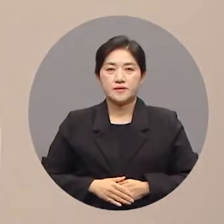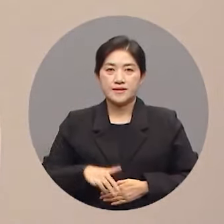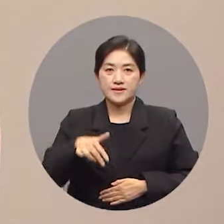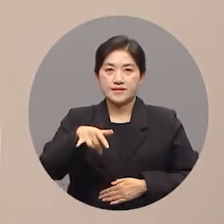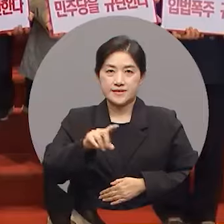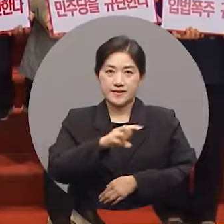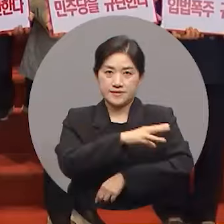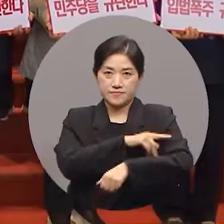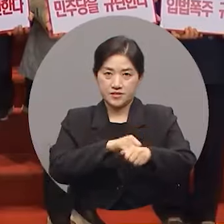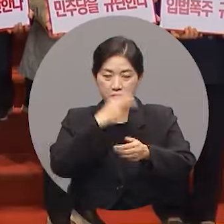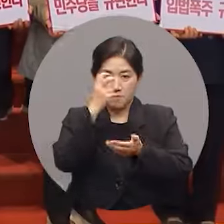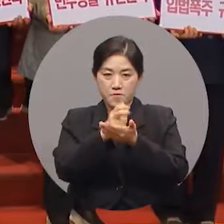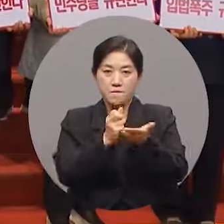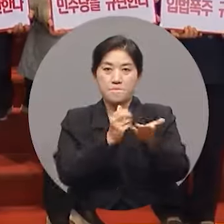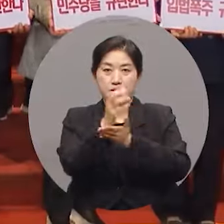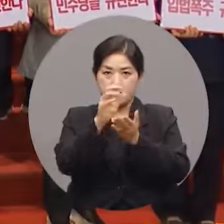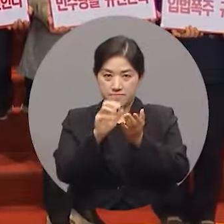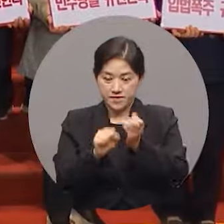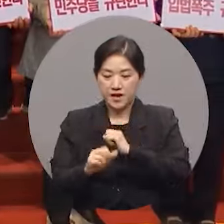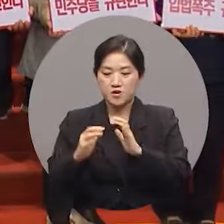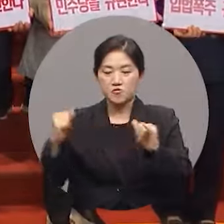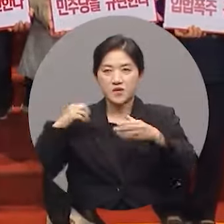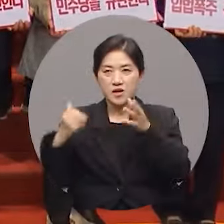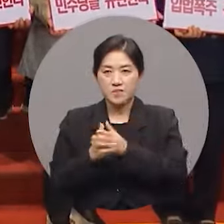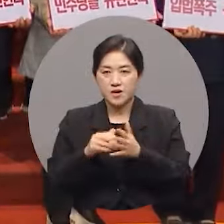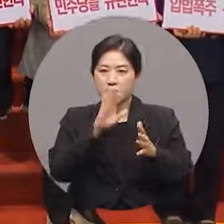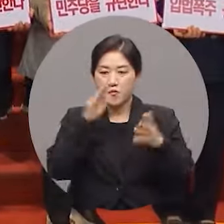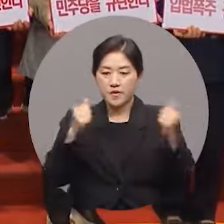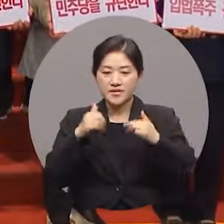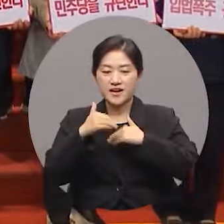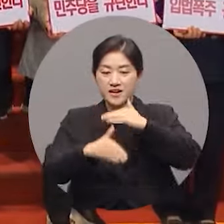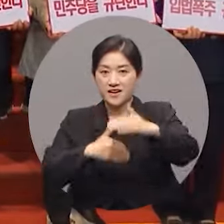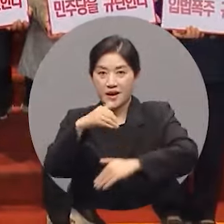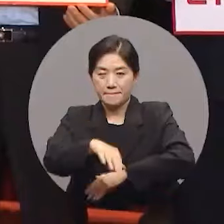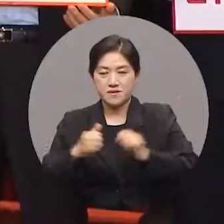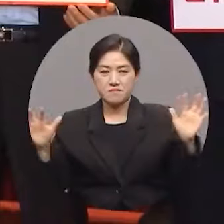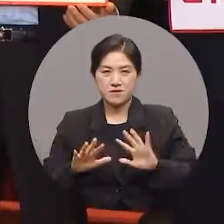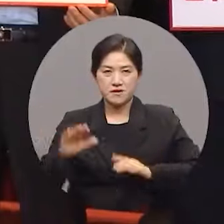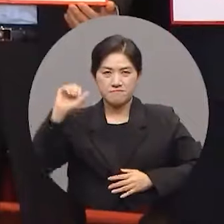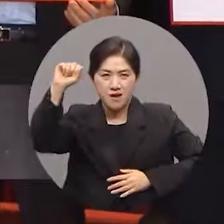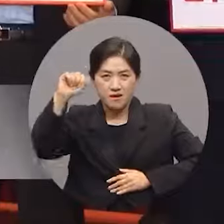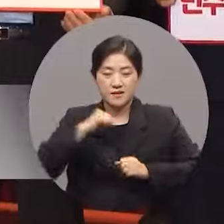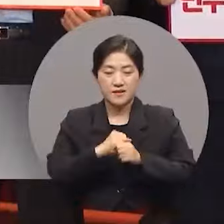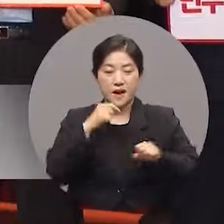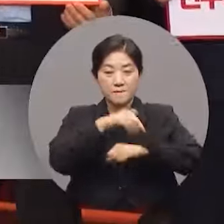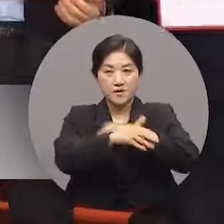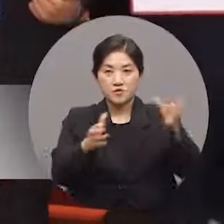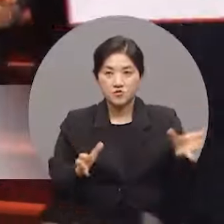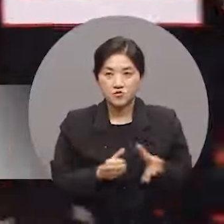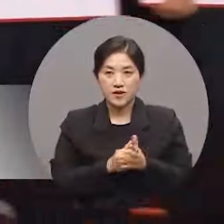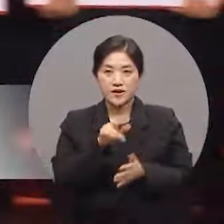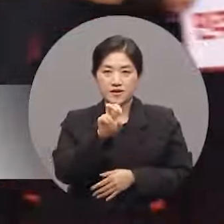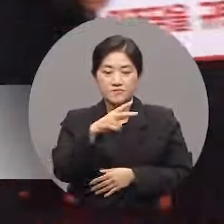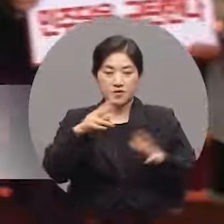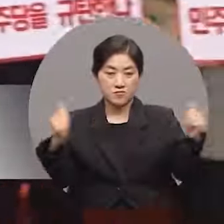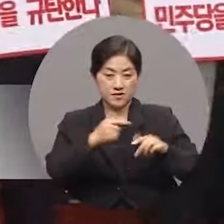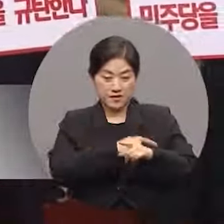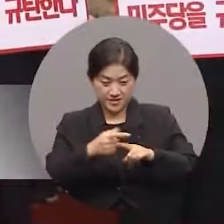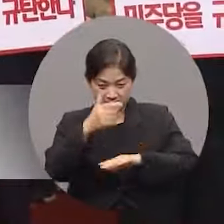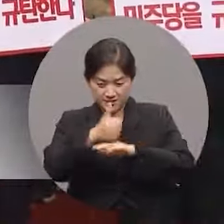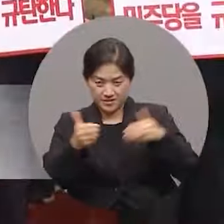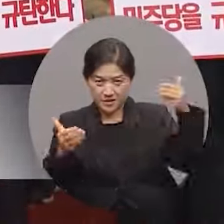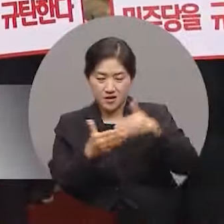최상병 특검법 통과 직후 국민의힘은 국회 본회의장 앞에서 규탄대회를 열고 민주당이 21대 국회 마지막까지